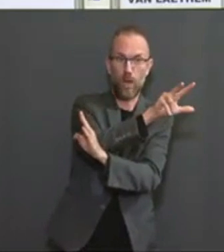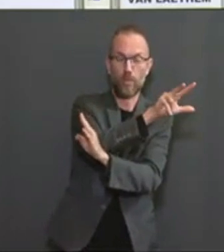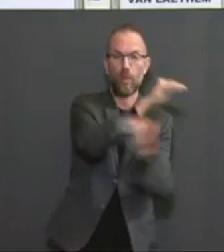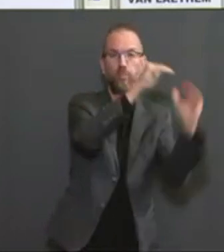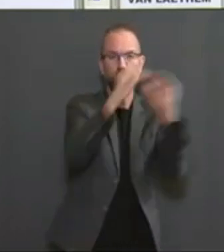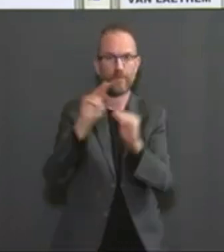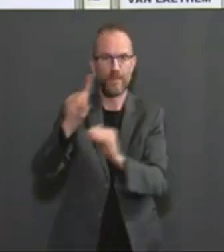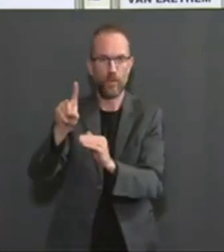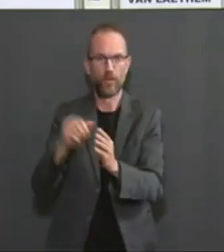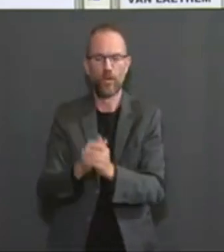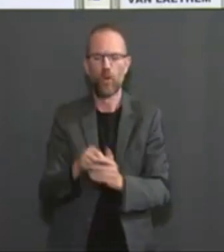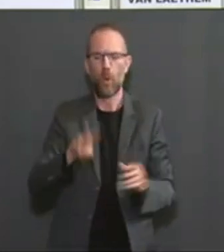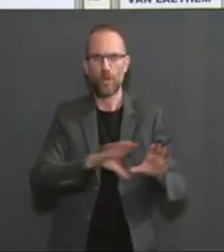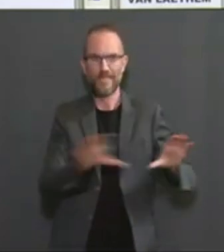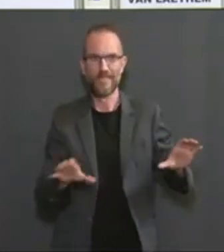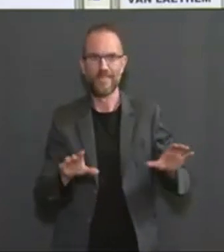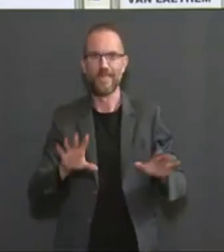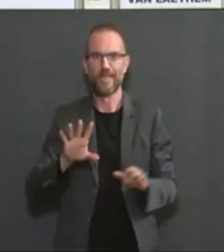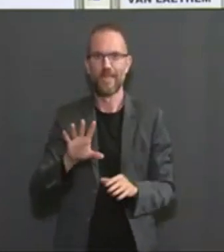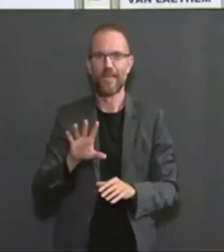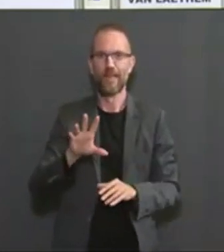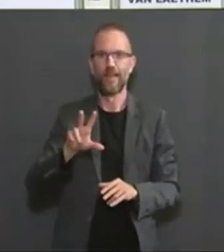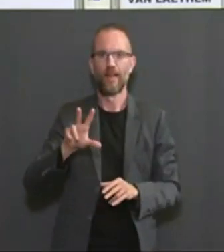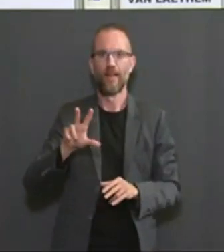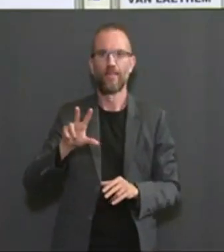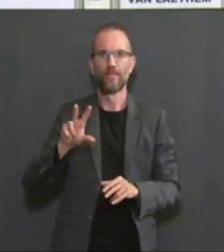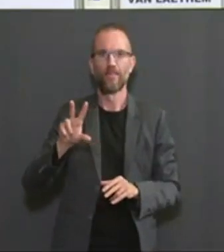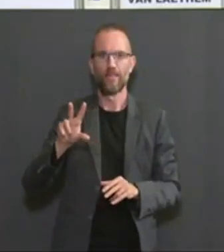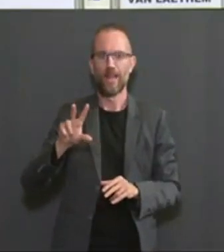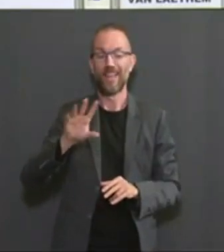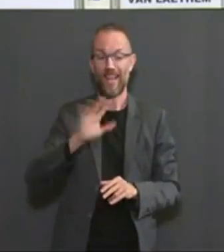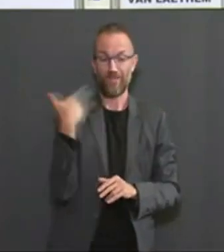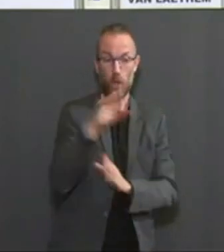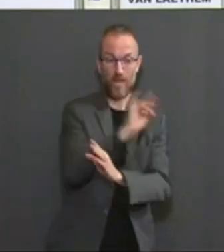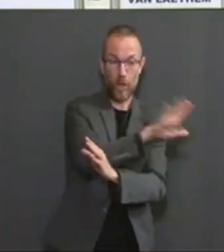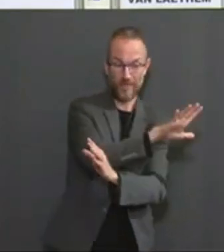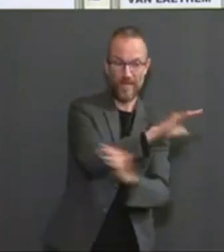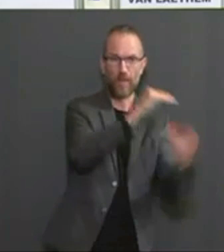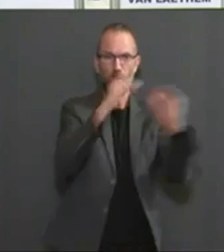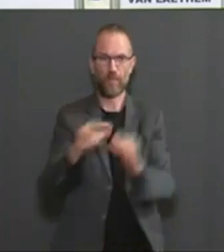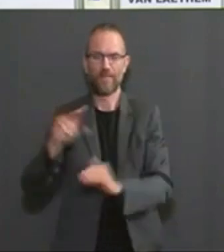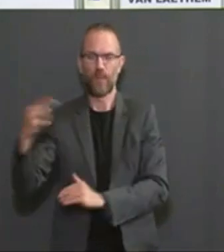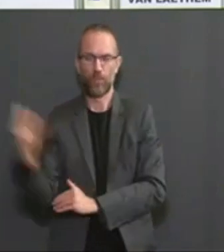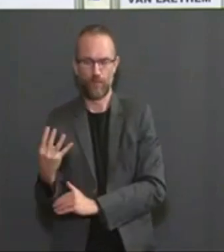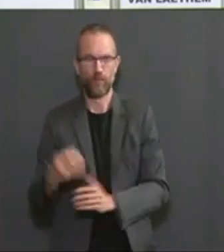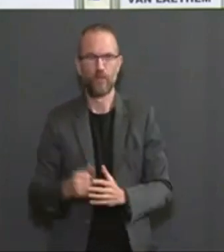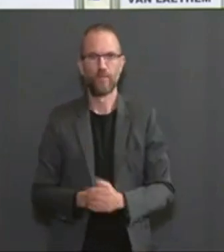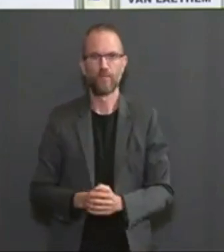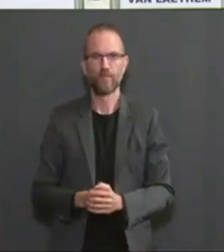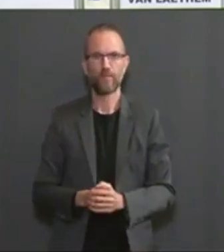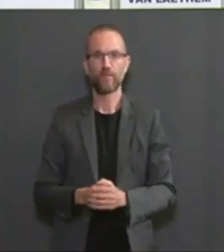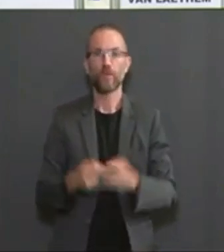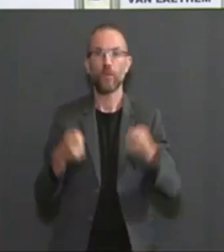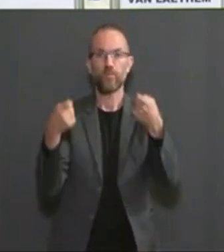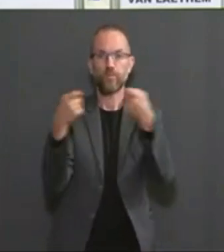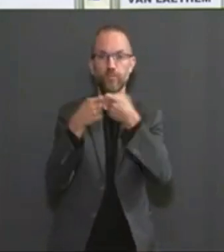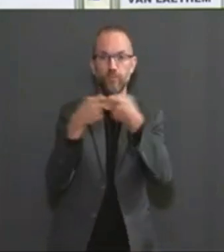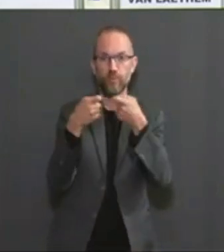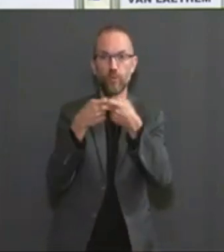de 45. Et à Bruxelles, on est à 24 alors qu'on vient de 19.